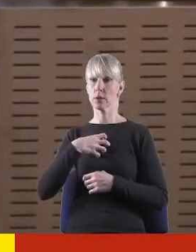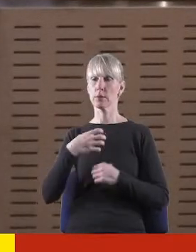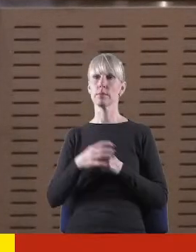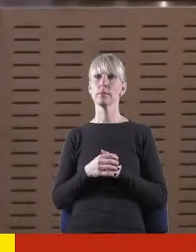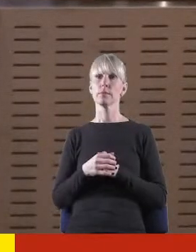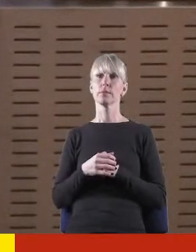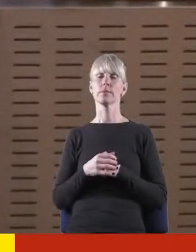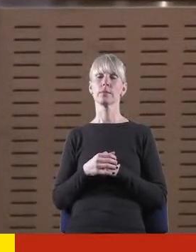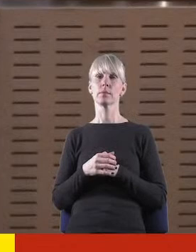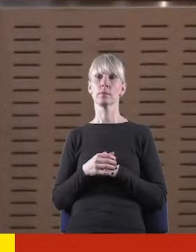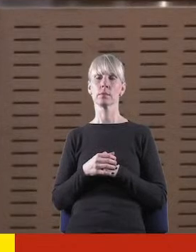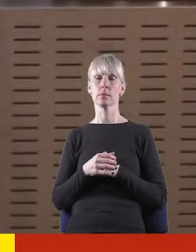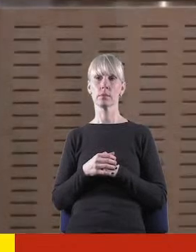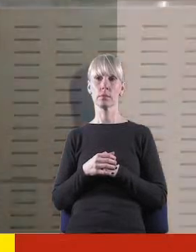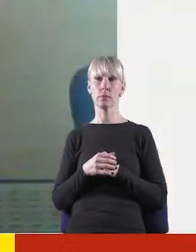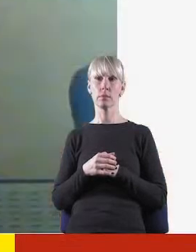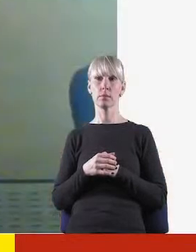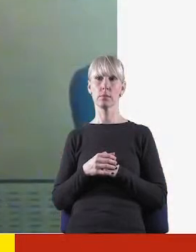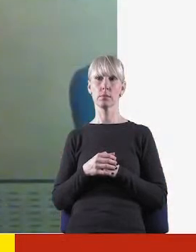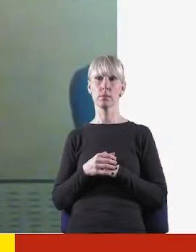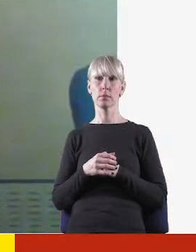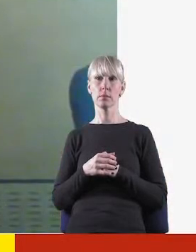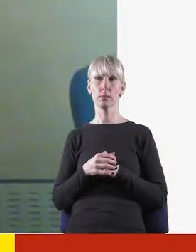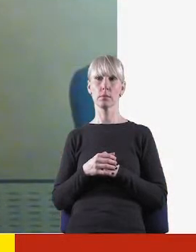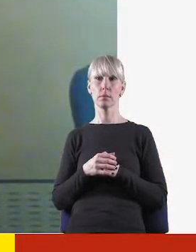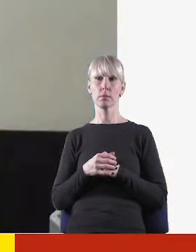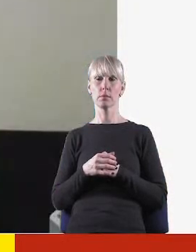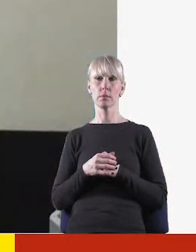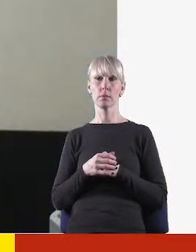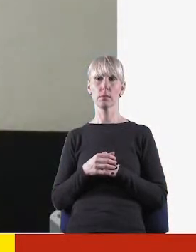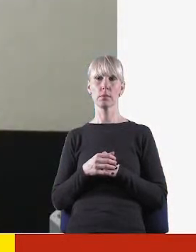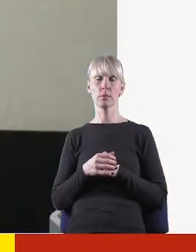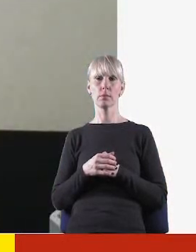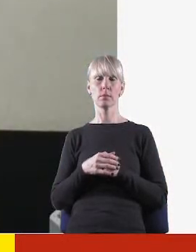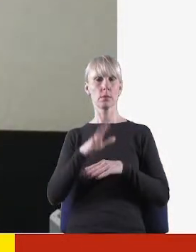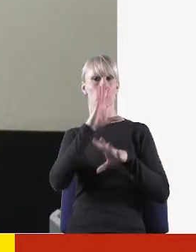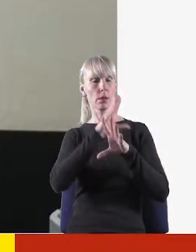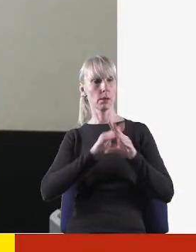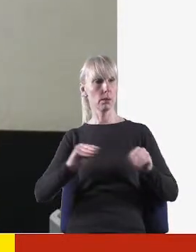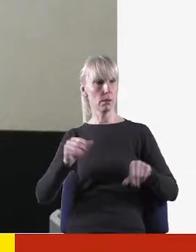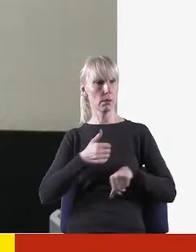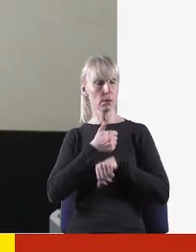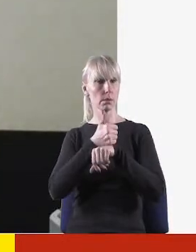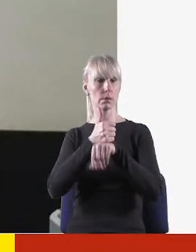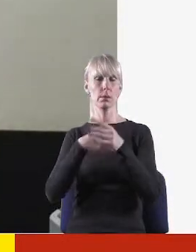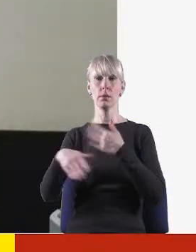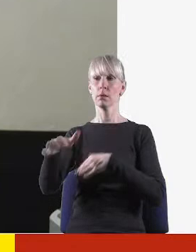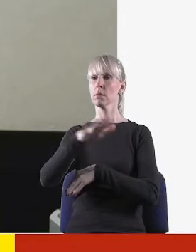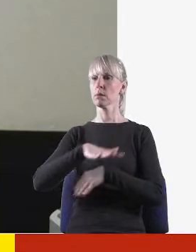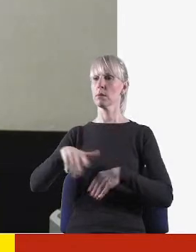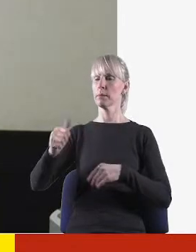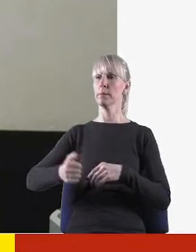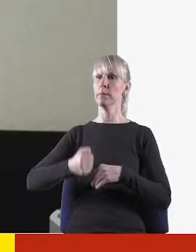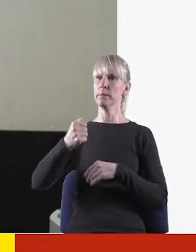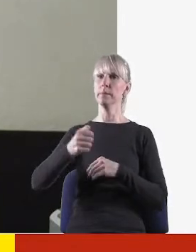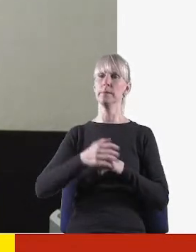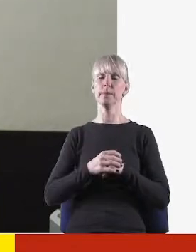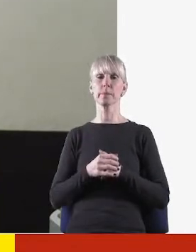bardzo, dyrektor infrastruktury, pan Rekowicz. Szanowna Pani Przewodnicząca, Szanowni Państwo Radni, Szanowni